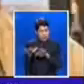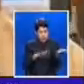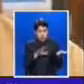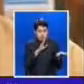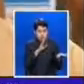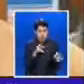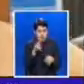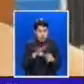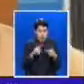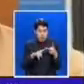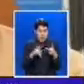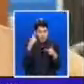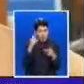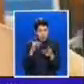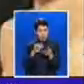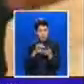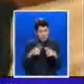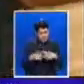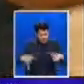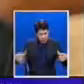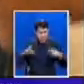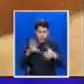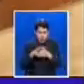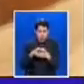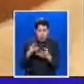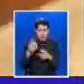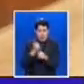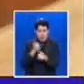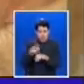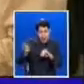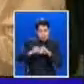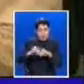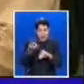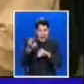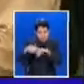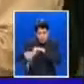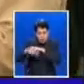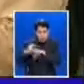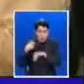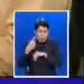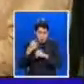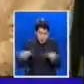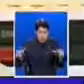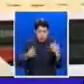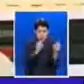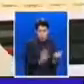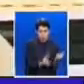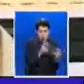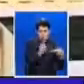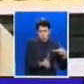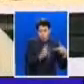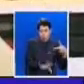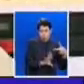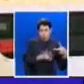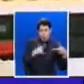ช้ตรงนี้สมมติว่าท่านขยายพื้นที่นาปรังมากไอ้หมื่นสี่ที่เราเตรียมไว้ใช้ต้นฤดูกับสำรองเอาไว้ตรง